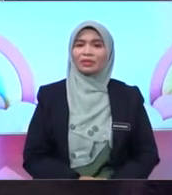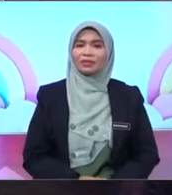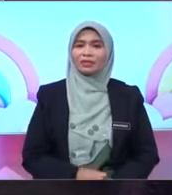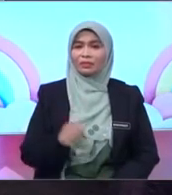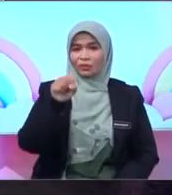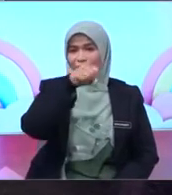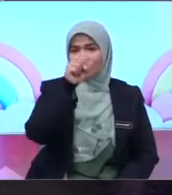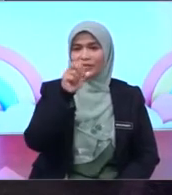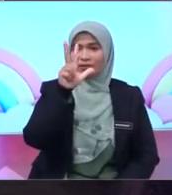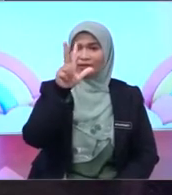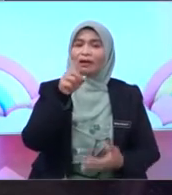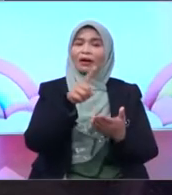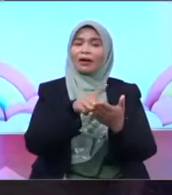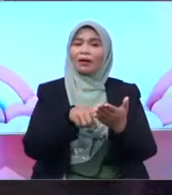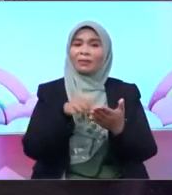tiga